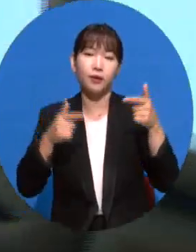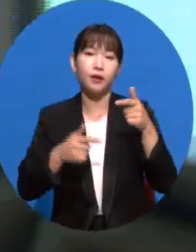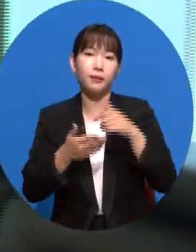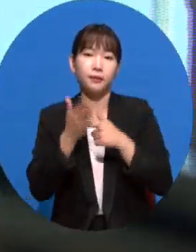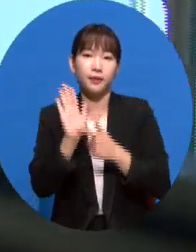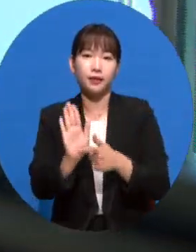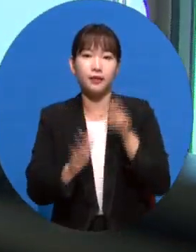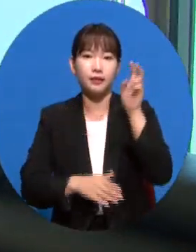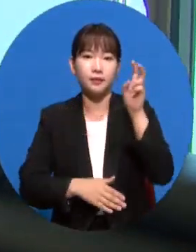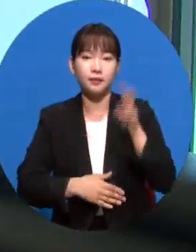보입니다